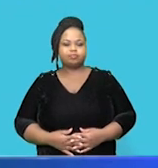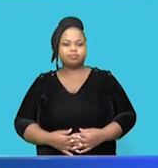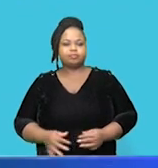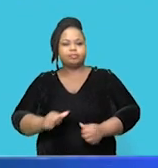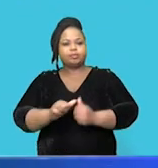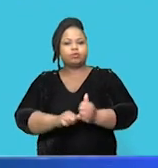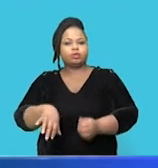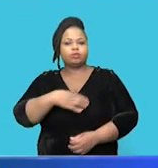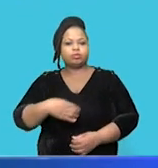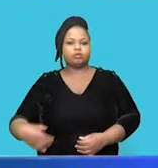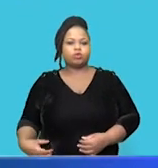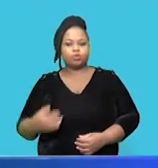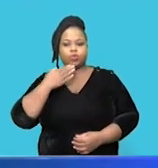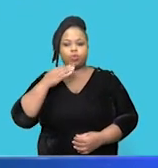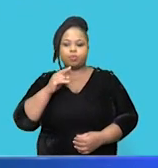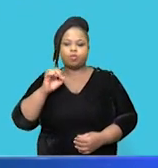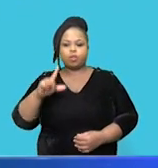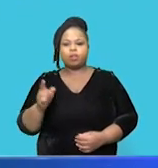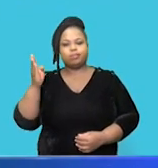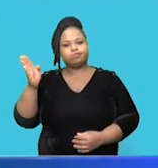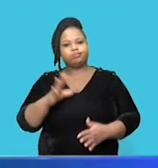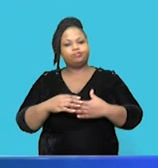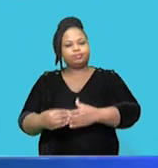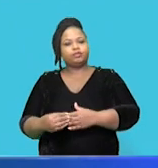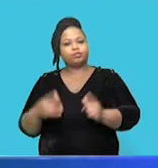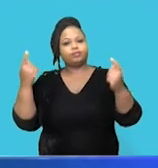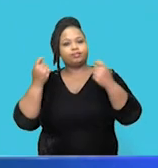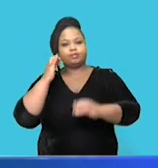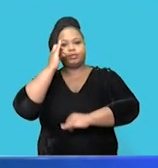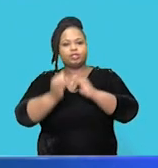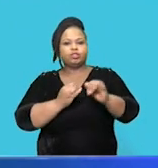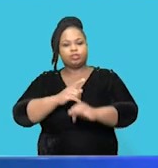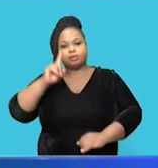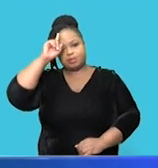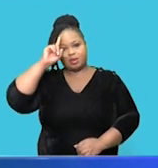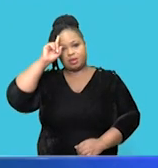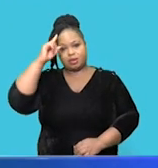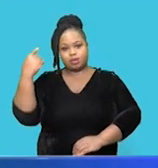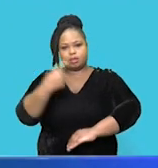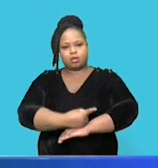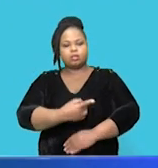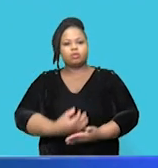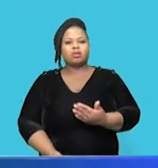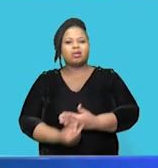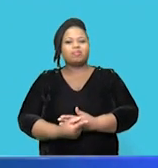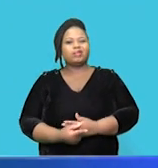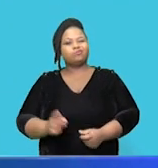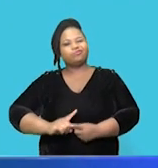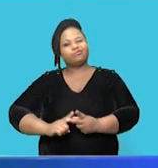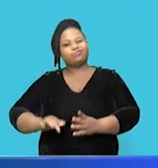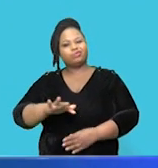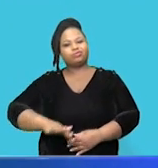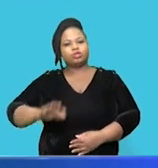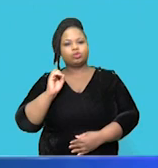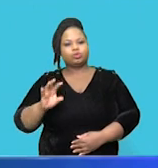Iphini likaMengameli uPaul Mashatile uhole usuku olukhutshwa umhlaba wonke likaNelson Mandela wembungazo ebisezindaweni zomlando ezahlukahlukene